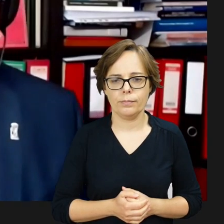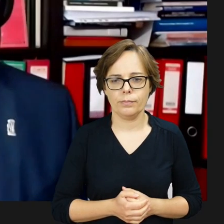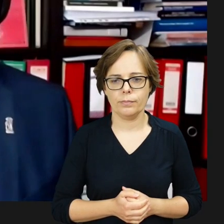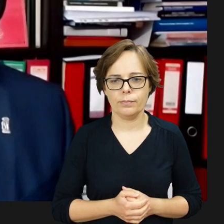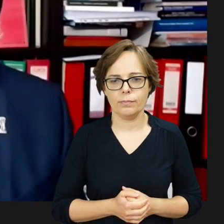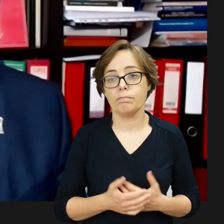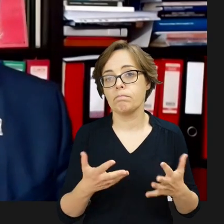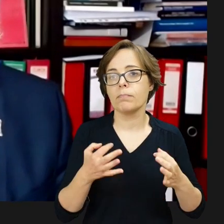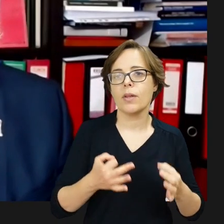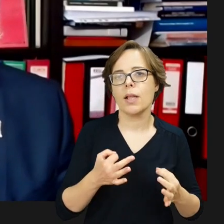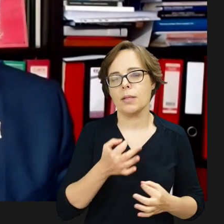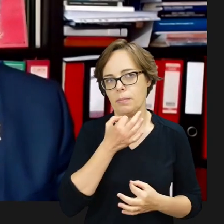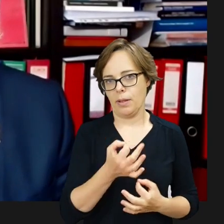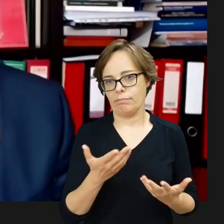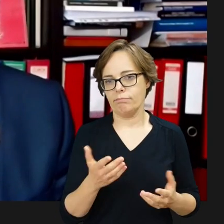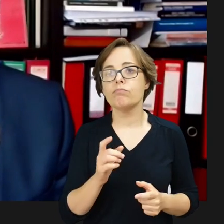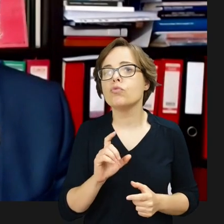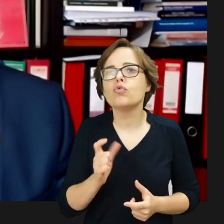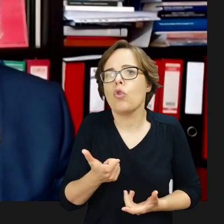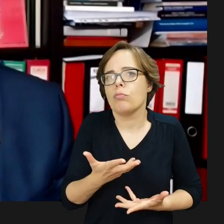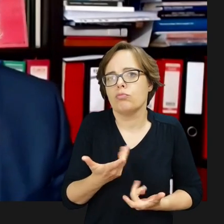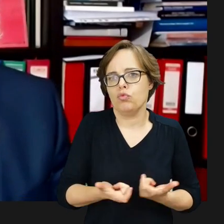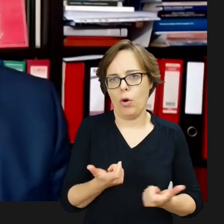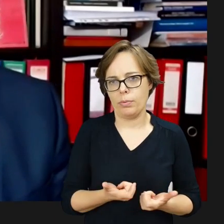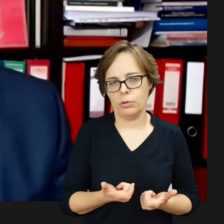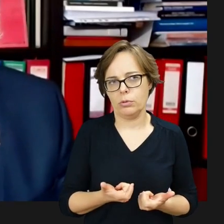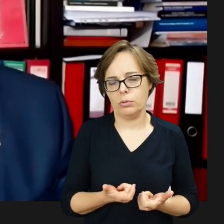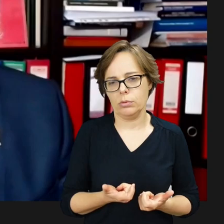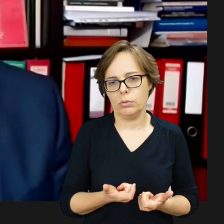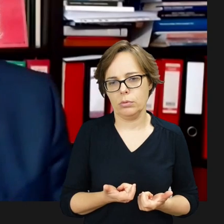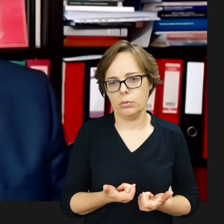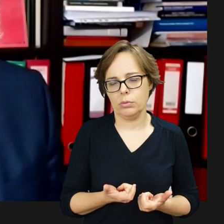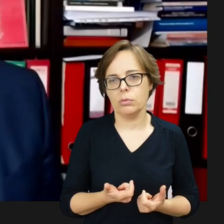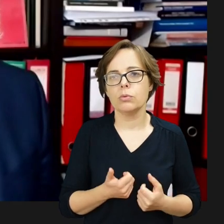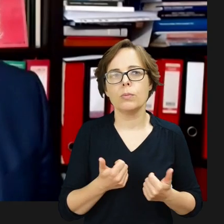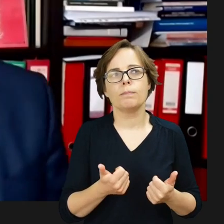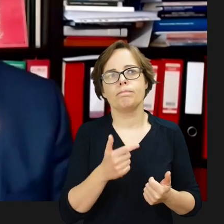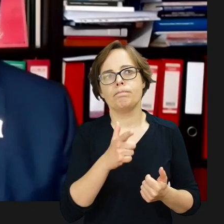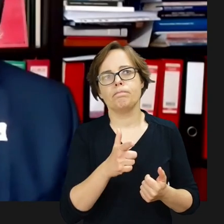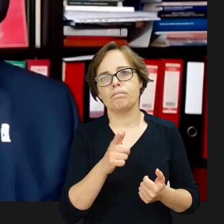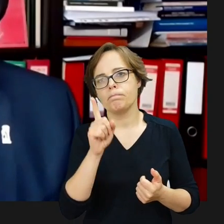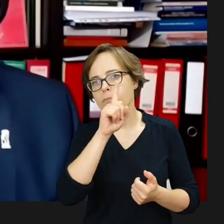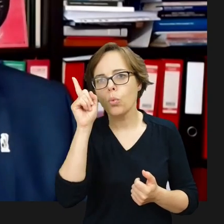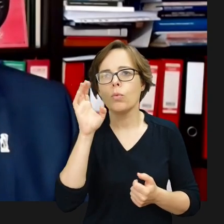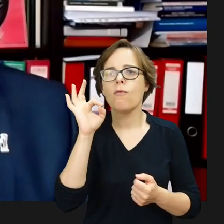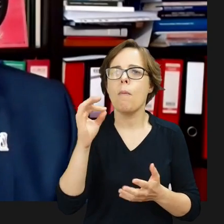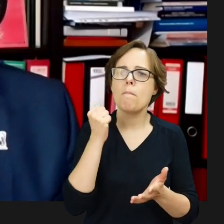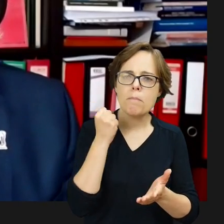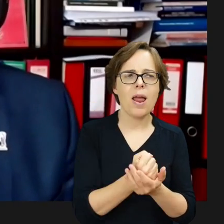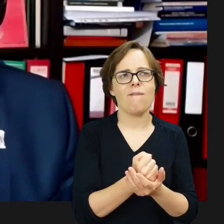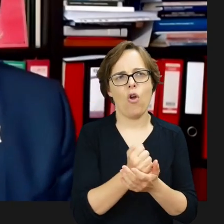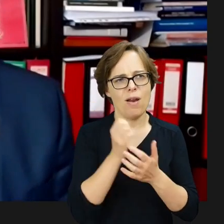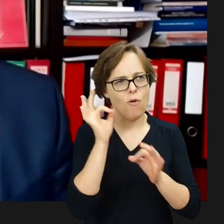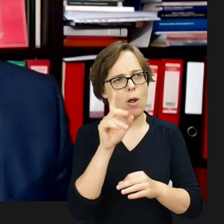zrobić, żeby to prawo do informacji publicznej, bo przecież to jest konstytucyjne prawo, było